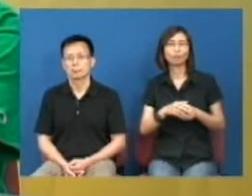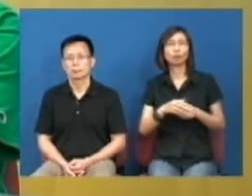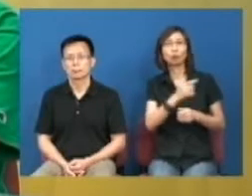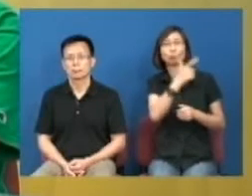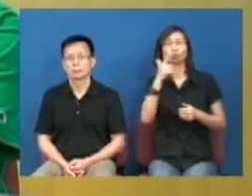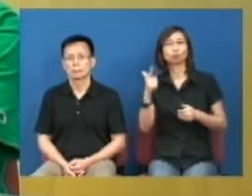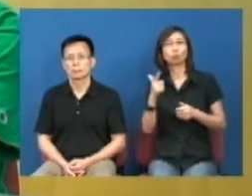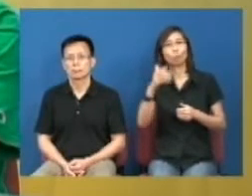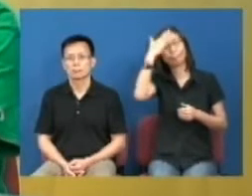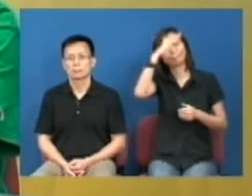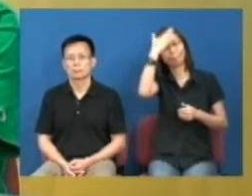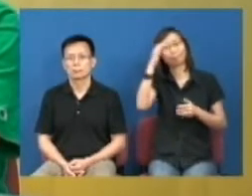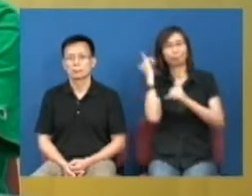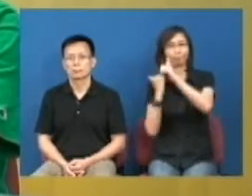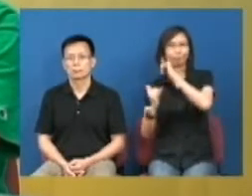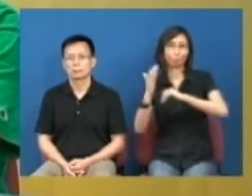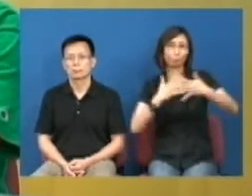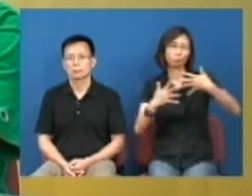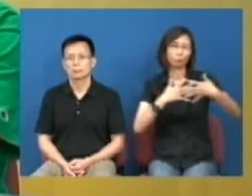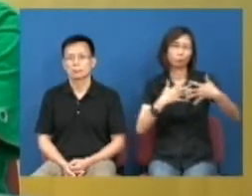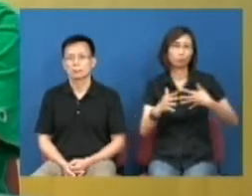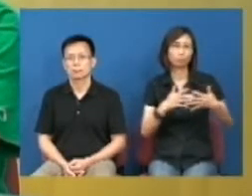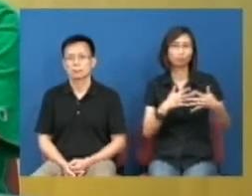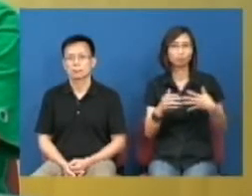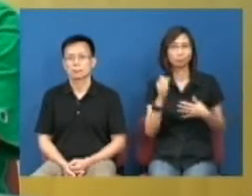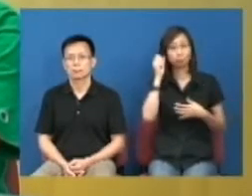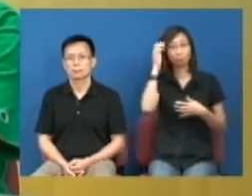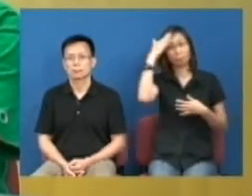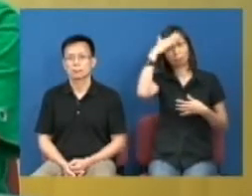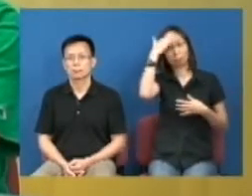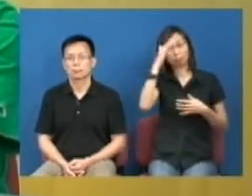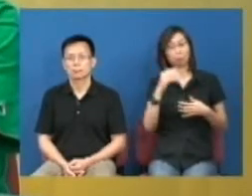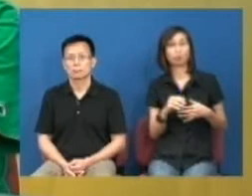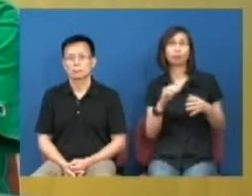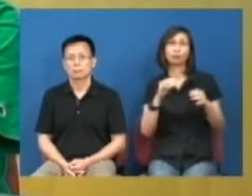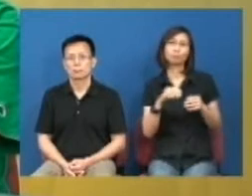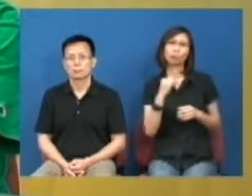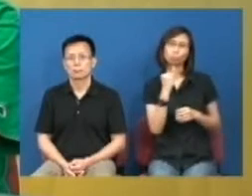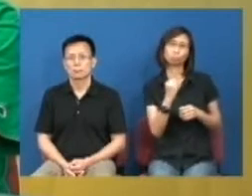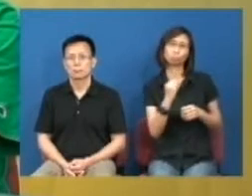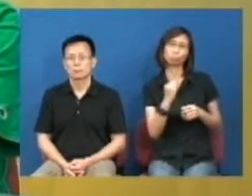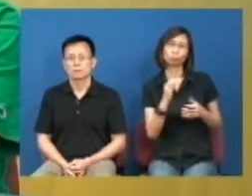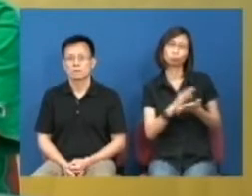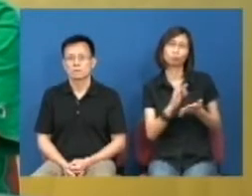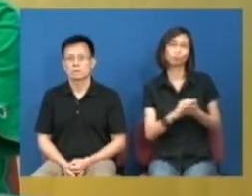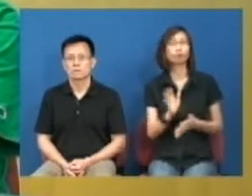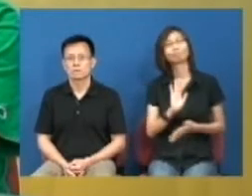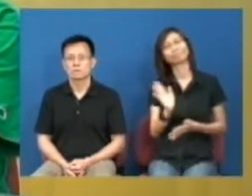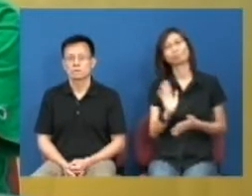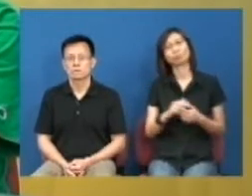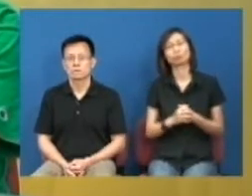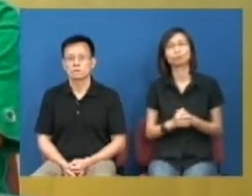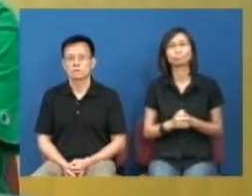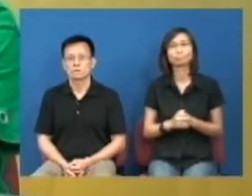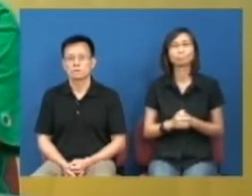多漏洞嘅地方，咁我覺得即係不用也罷啦。咁其實頭先啱長毛提過就係話，